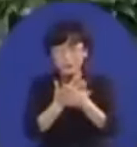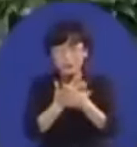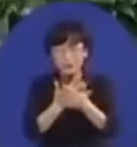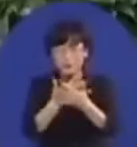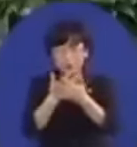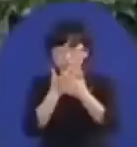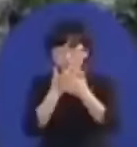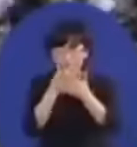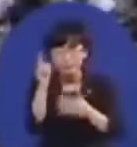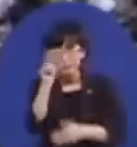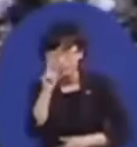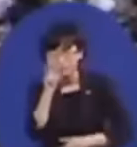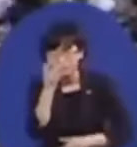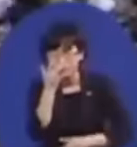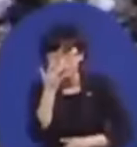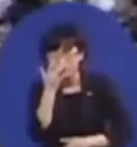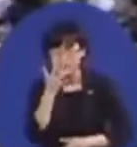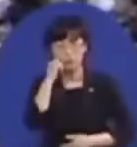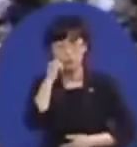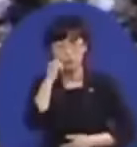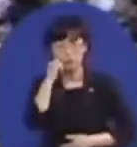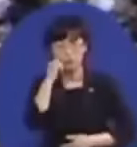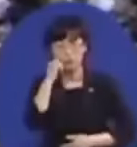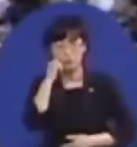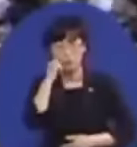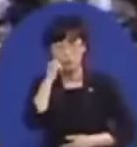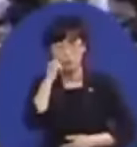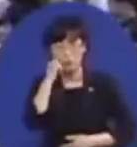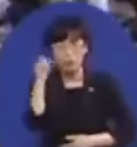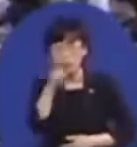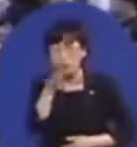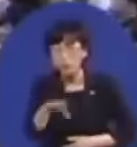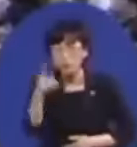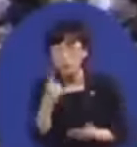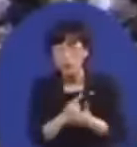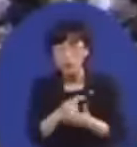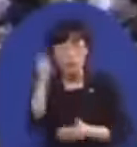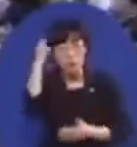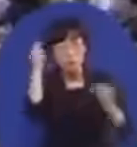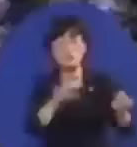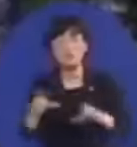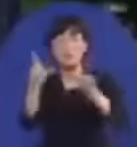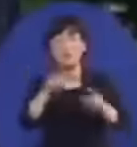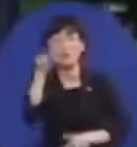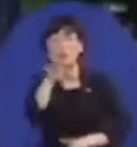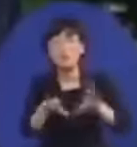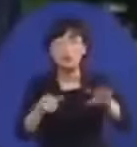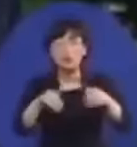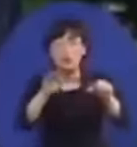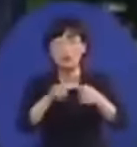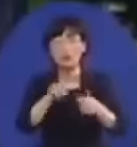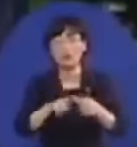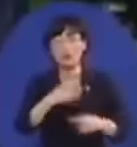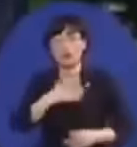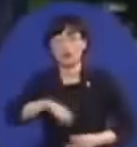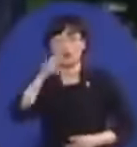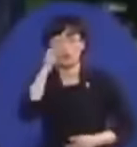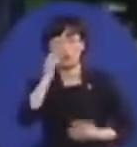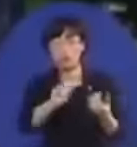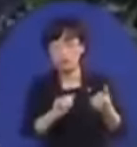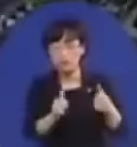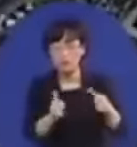보이고 길도 잃어버리고 어디서 와서 왜 살며 어디로 가는지 알지 못하고